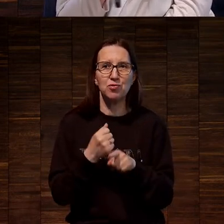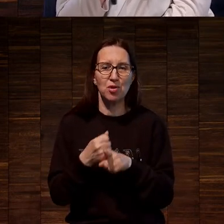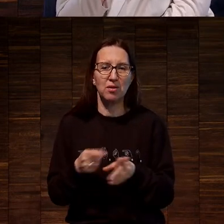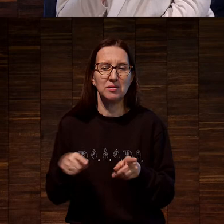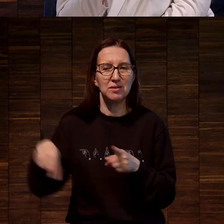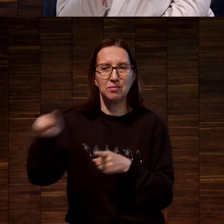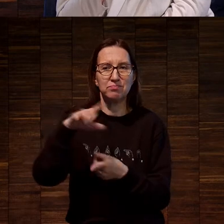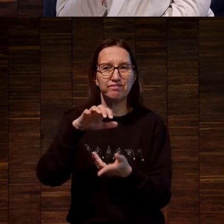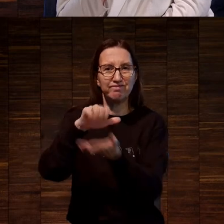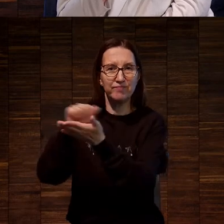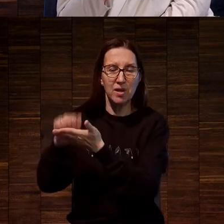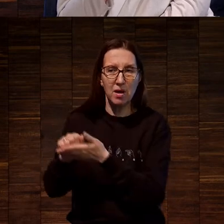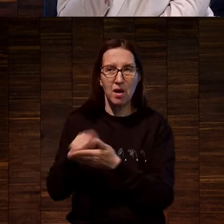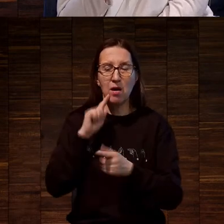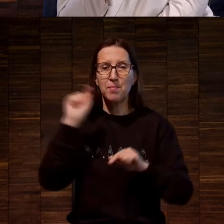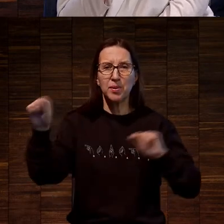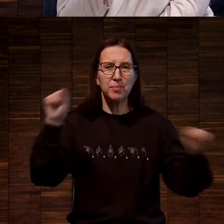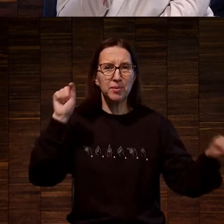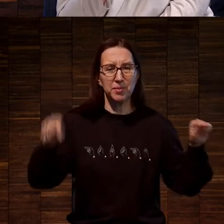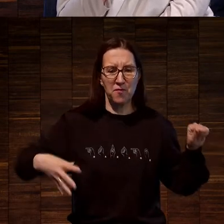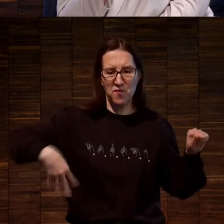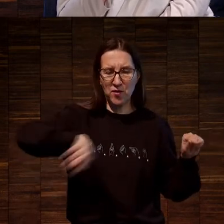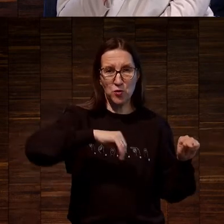всему городу, мы рассмотрели